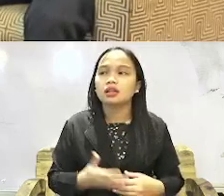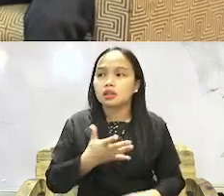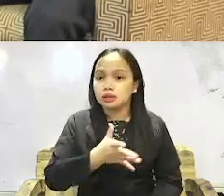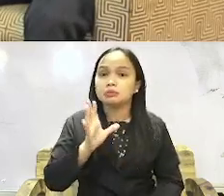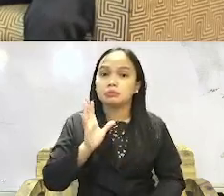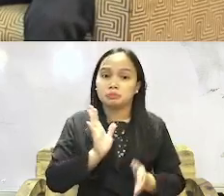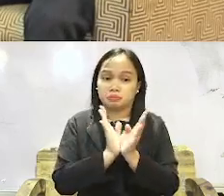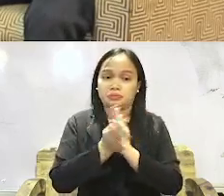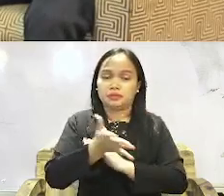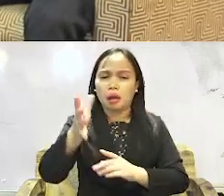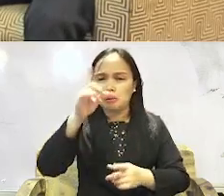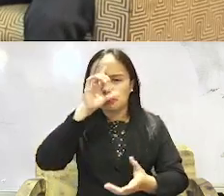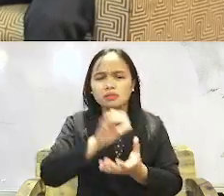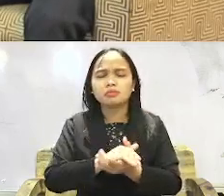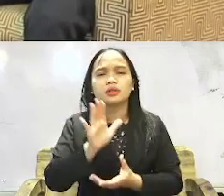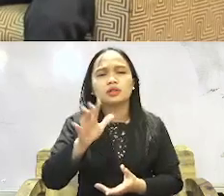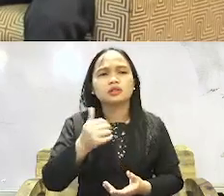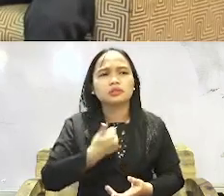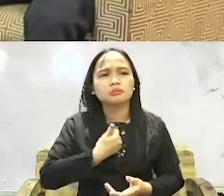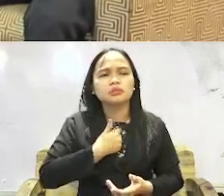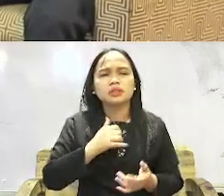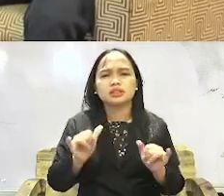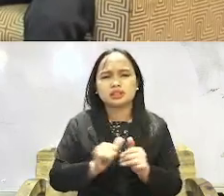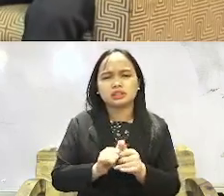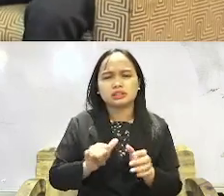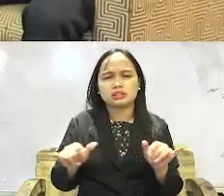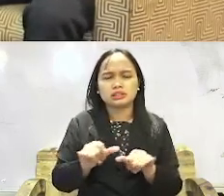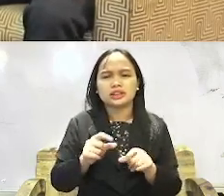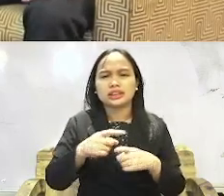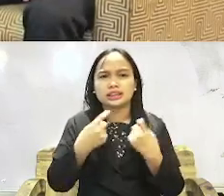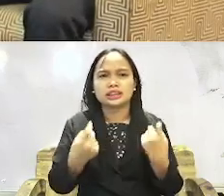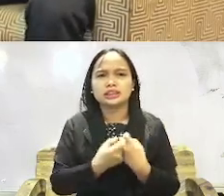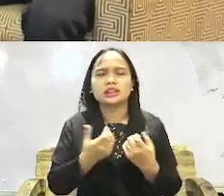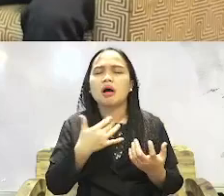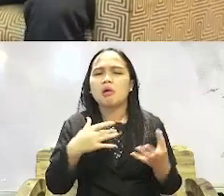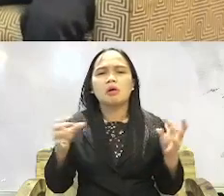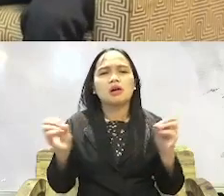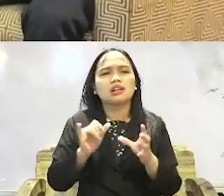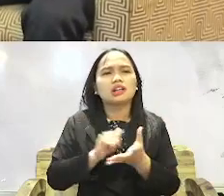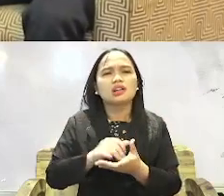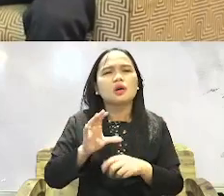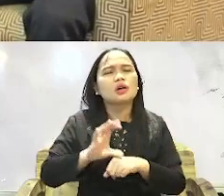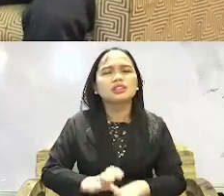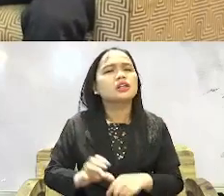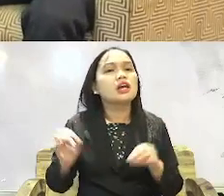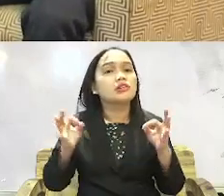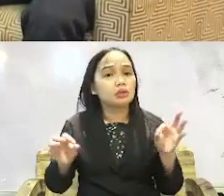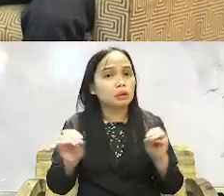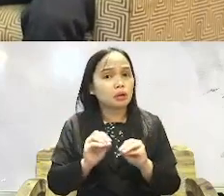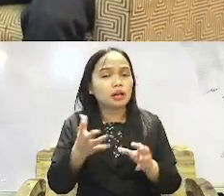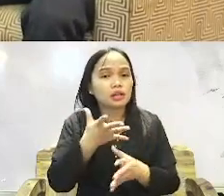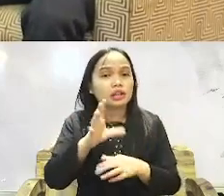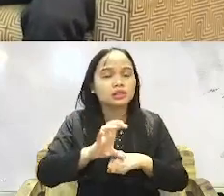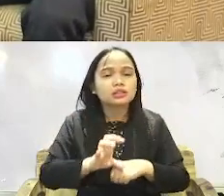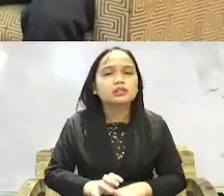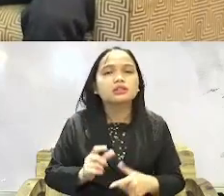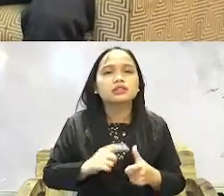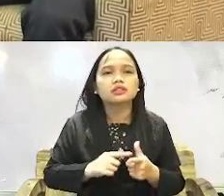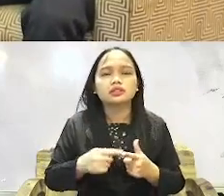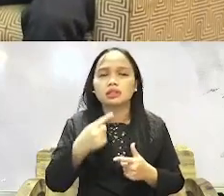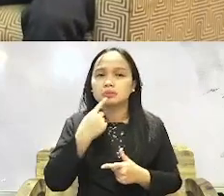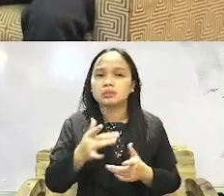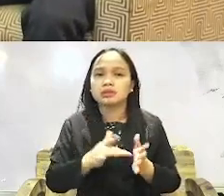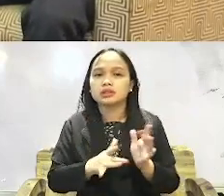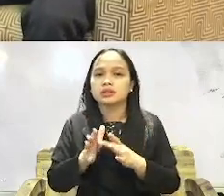Paniniwalain mo yung sarili mo sa isang kasinungalingan. Wala ako sa ganyang kalagayan. Kung wala ka sa ganyang kalagayan, sabi ko nga,